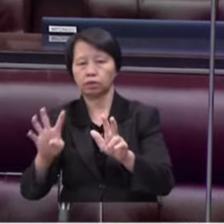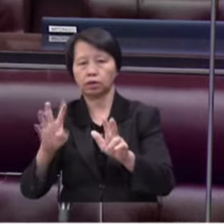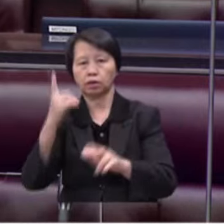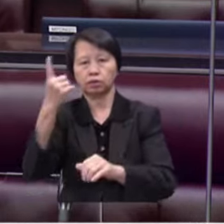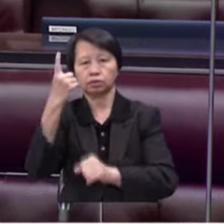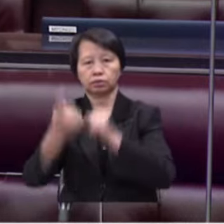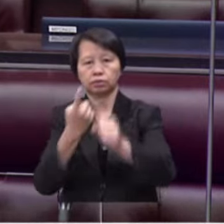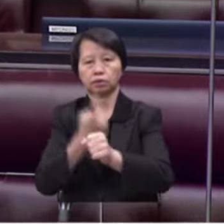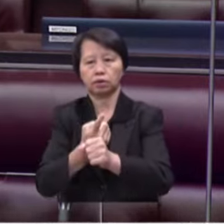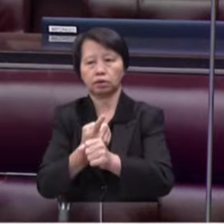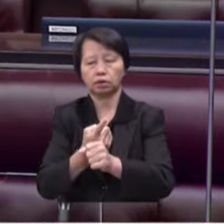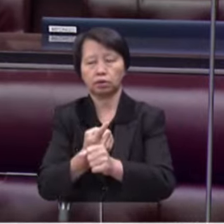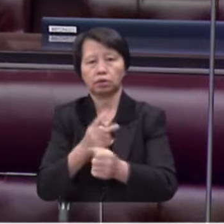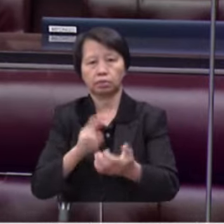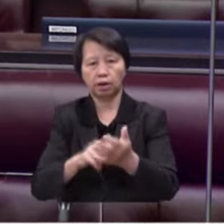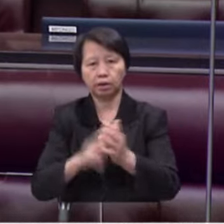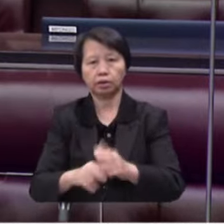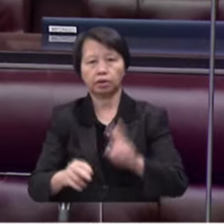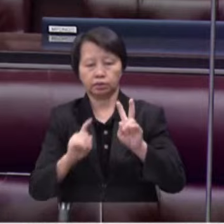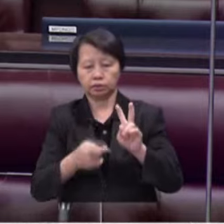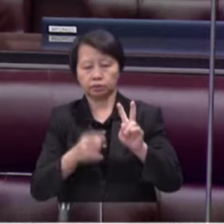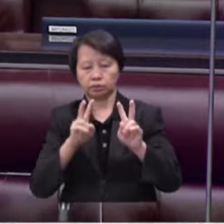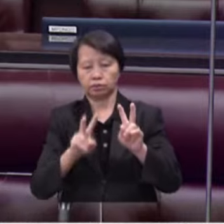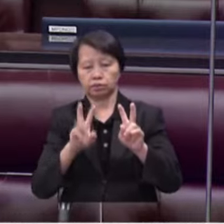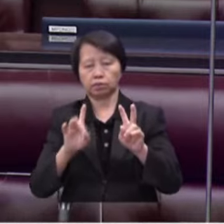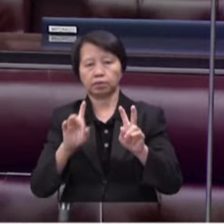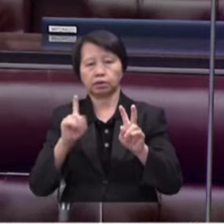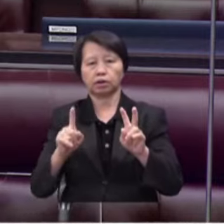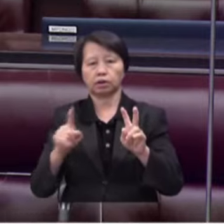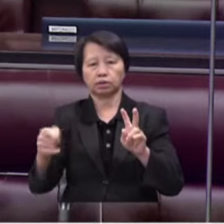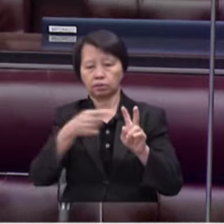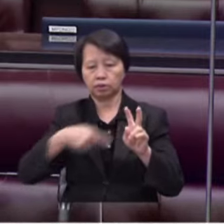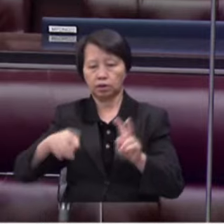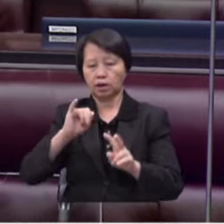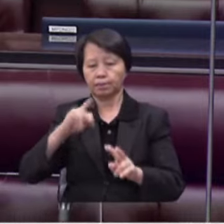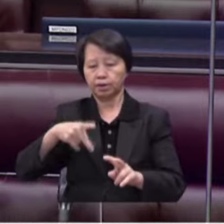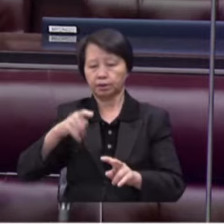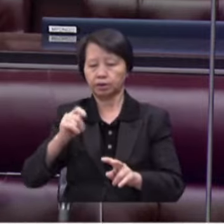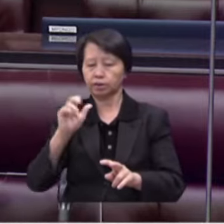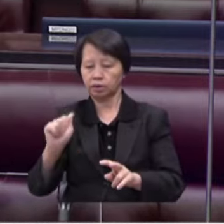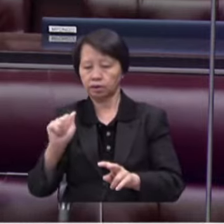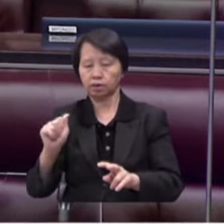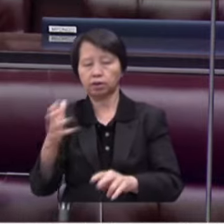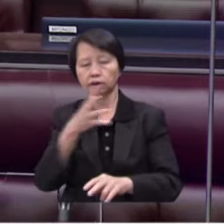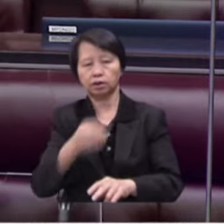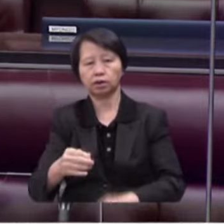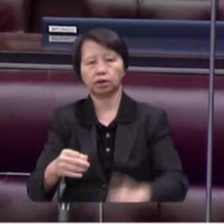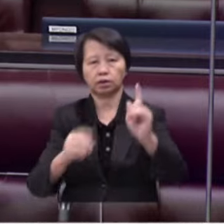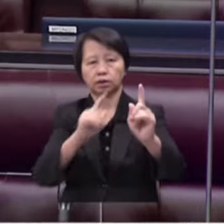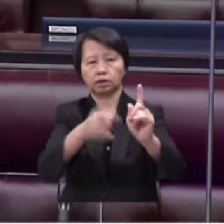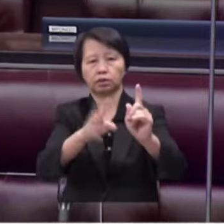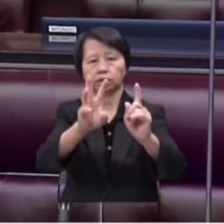tahun yaitu 2281 daripada ipte dan